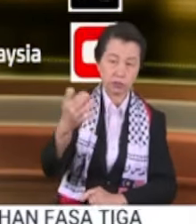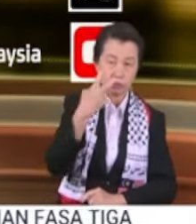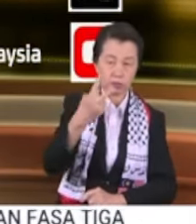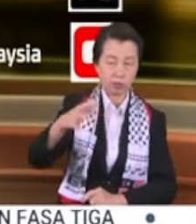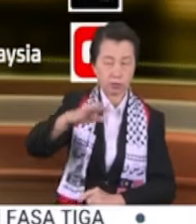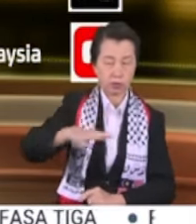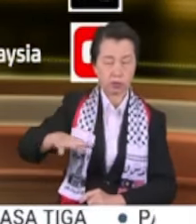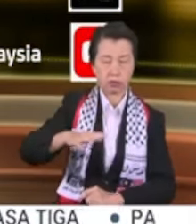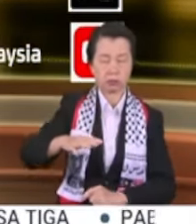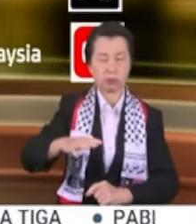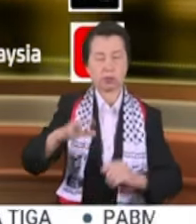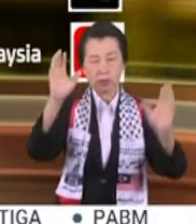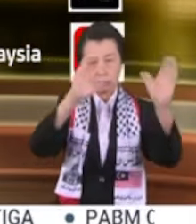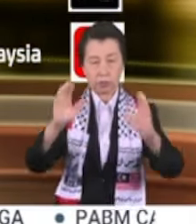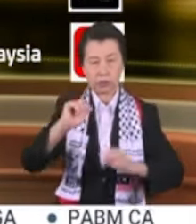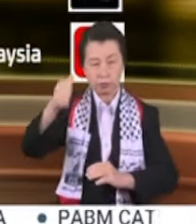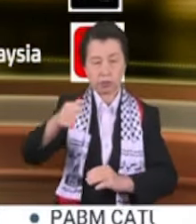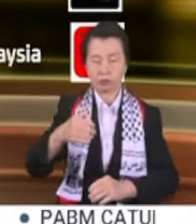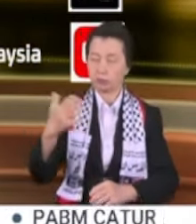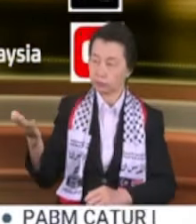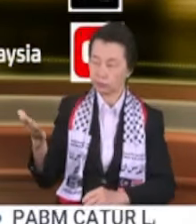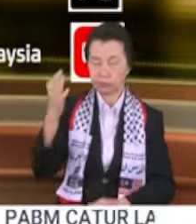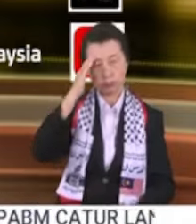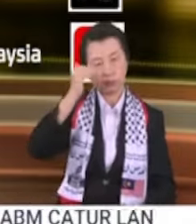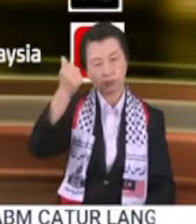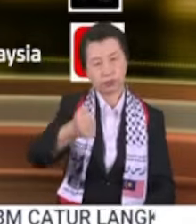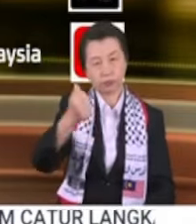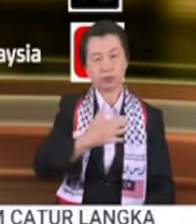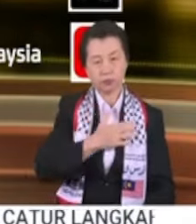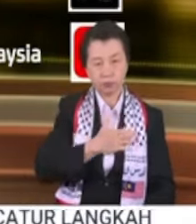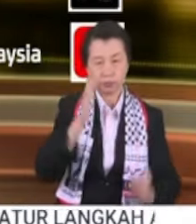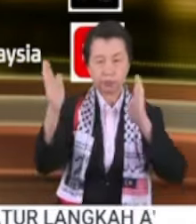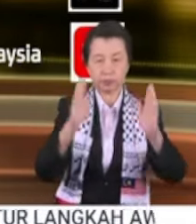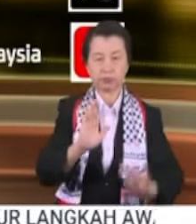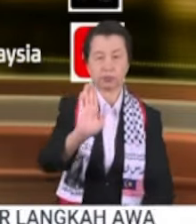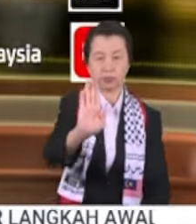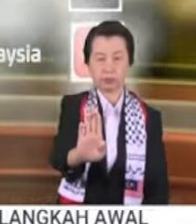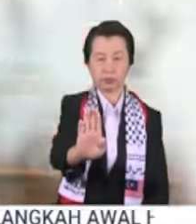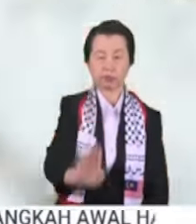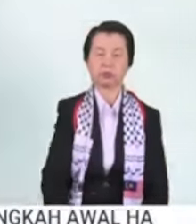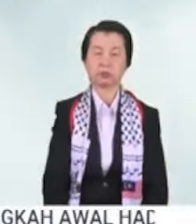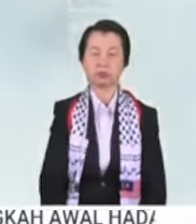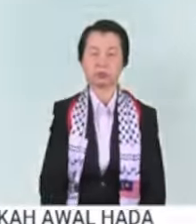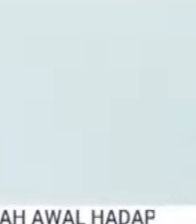lihat ramalan cuaca sepanjang hari esok. Saya Wan Afiq, Assalamualaikum dan salam Malaysia Madani.